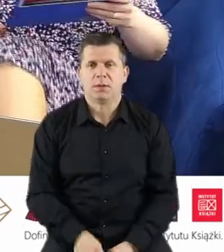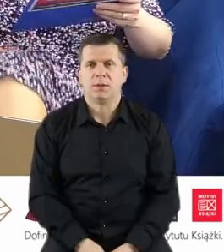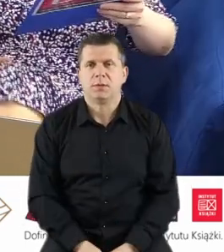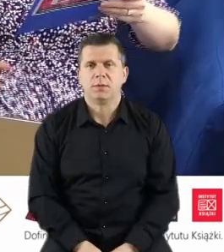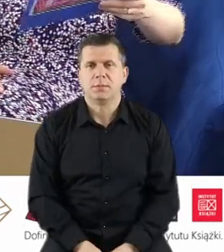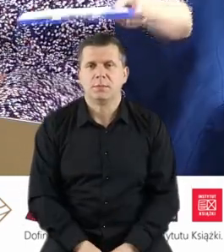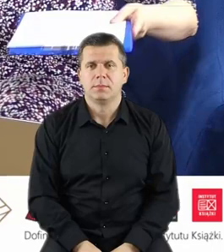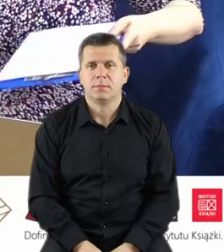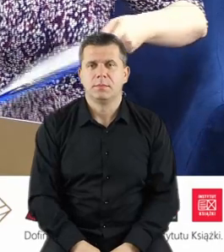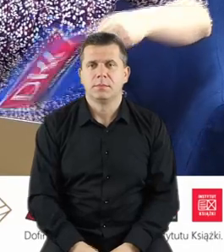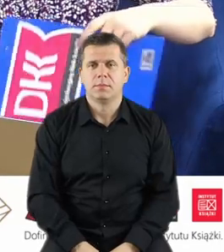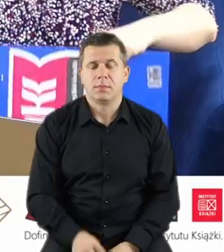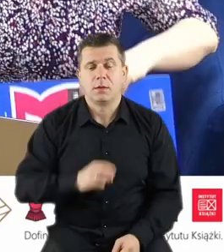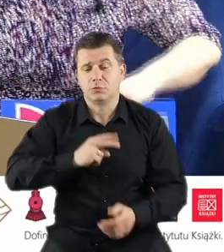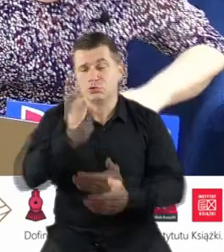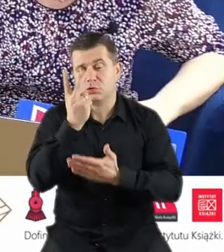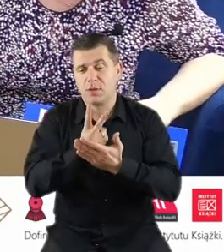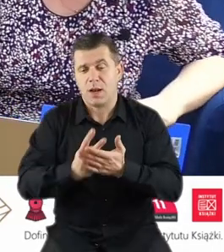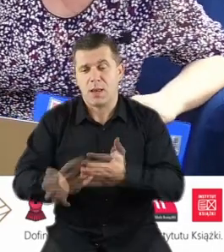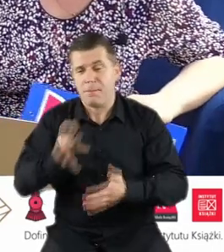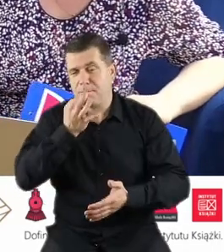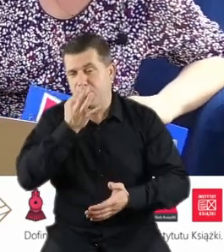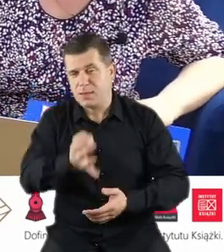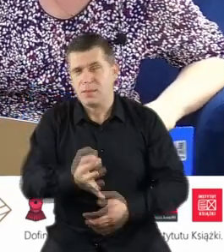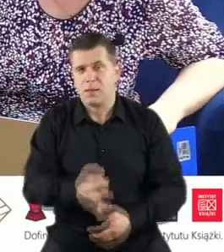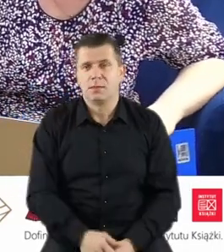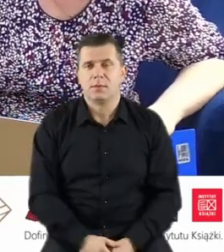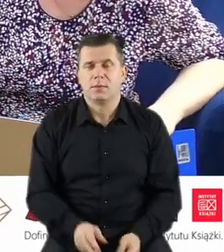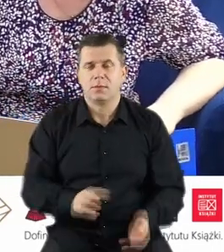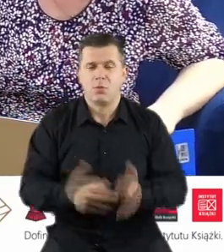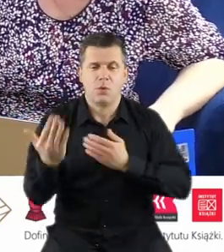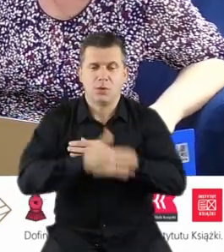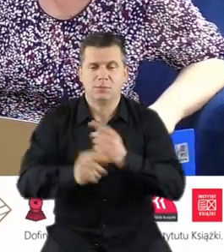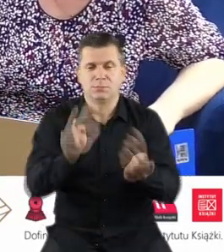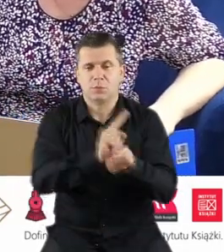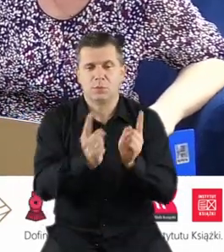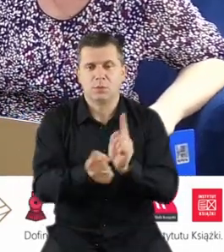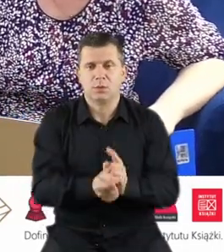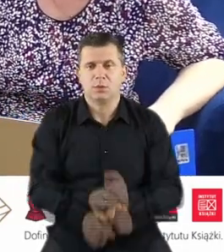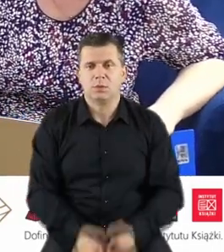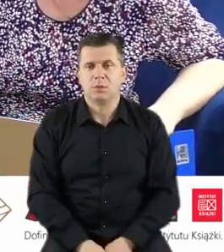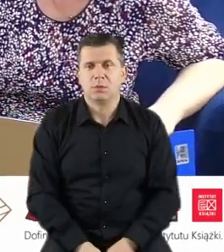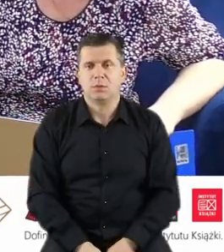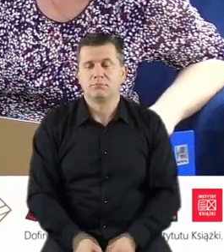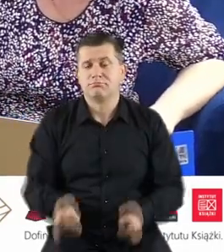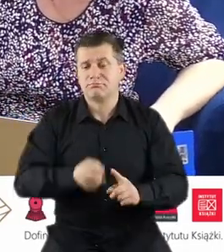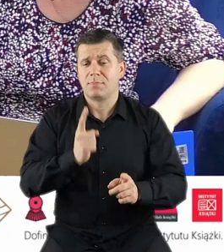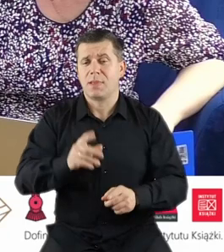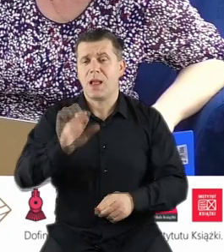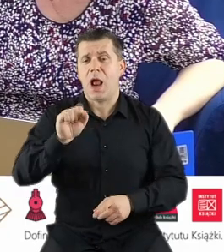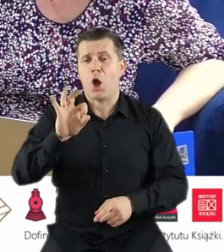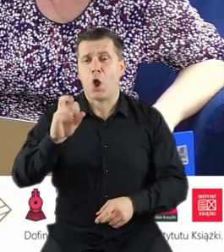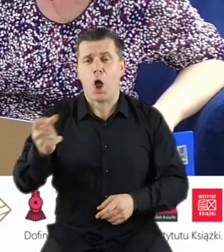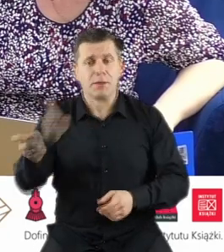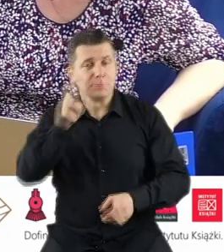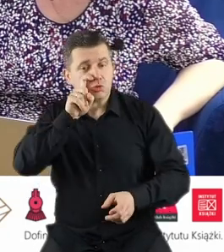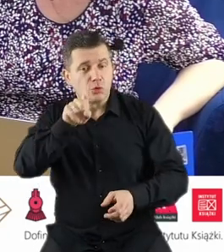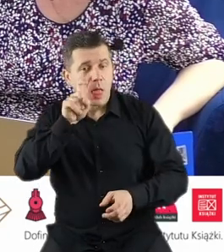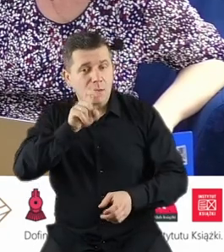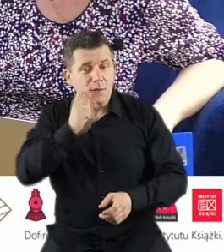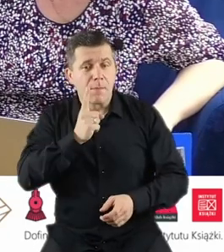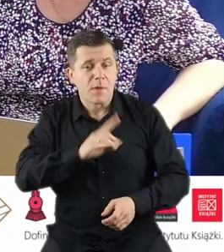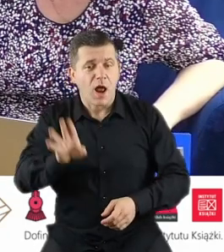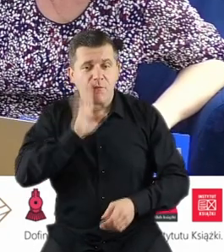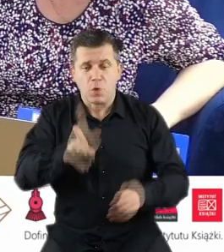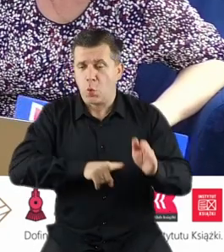Mamy pytanie od czytelnika, już całkiem na zakończenie naszego Dobrze. spotkania. Przed algorytmami śledzących prawdopodobnie nie uciekniemy,